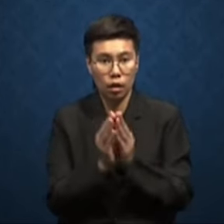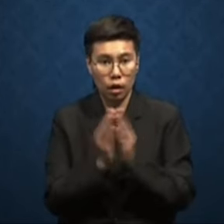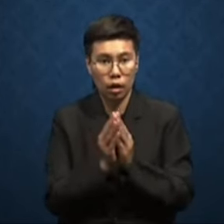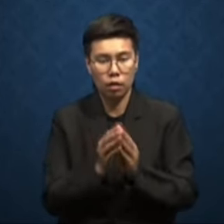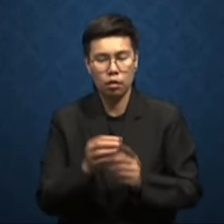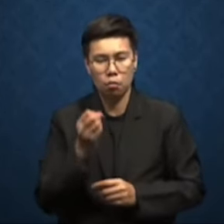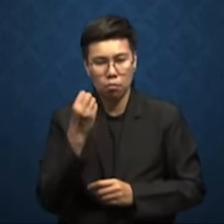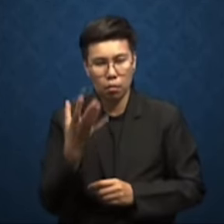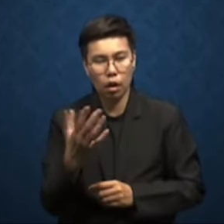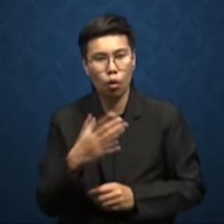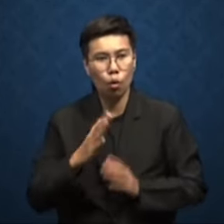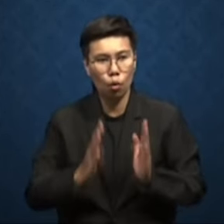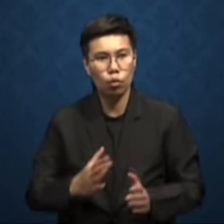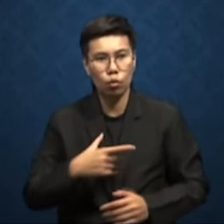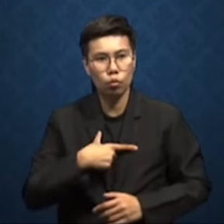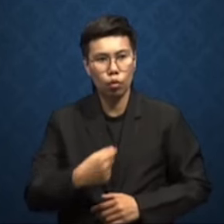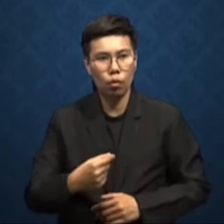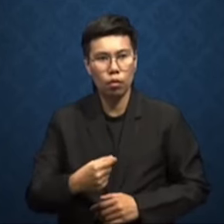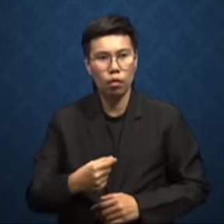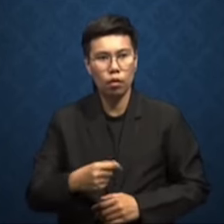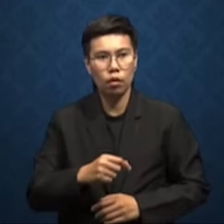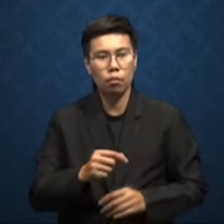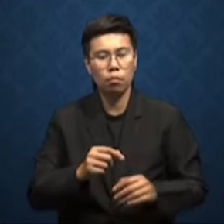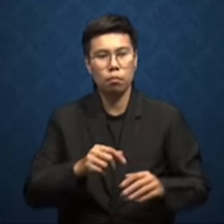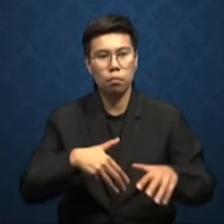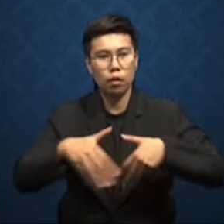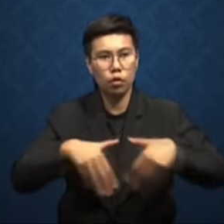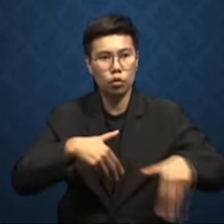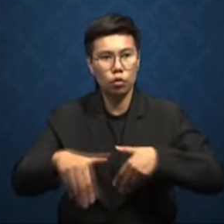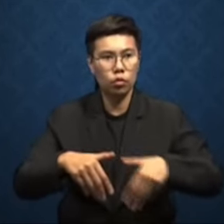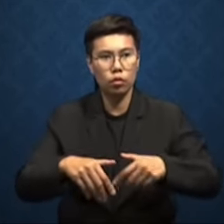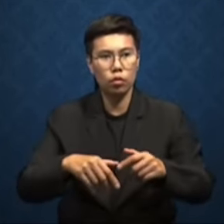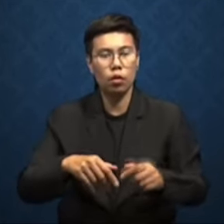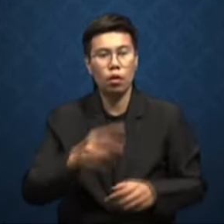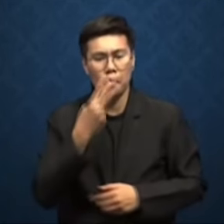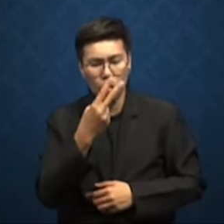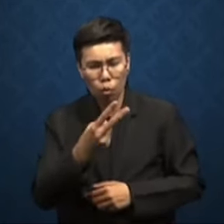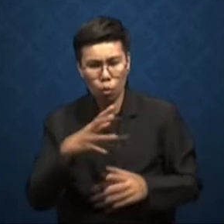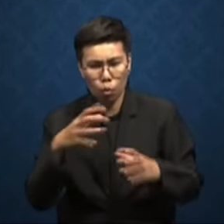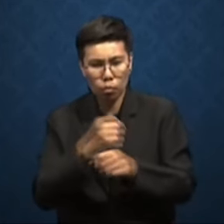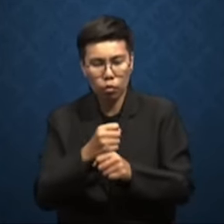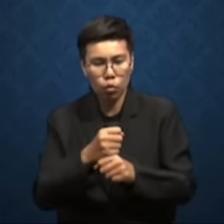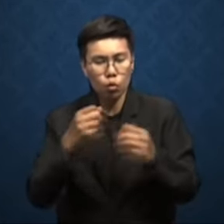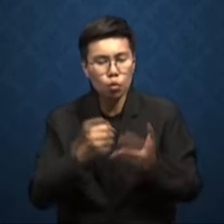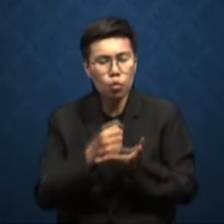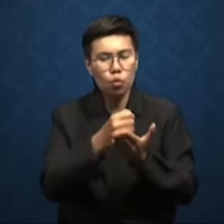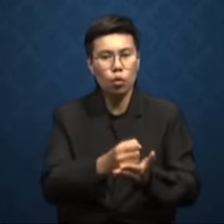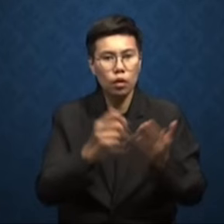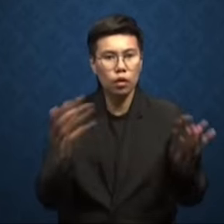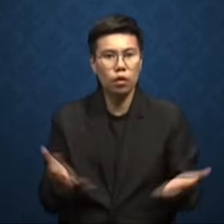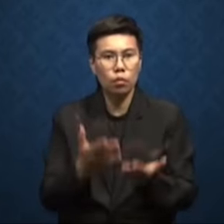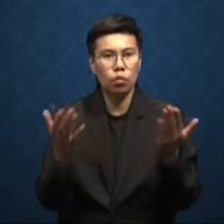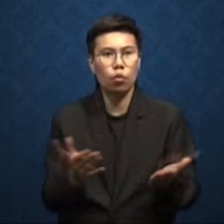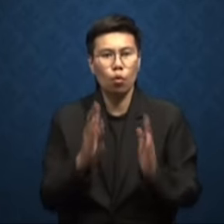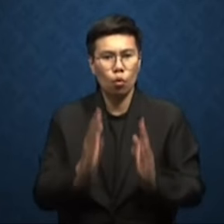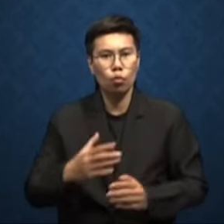ยมนะประชาชนเห็นโดยรวมๆแล้วก็พรรคนี้เป็นที่นิยมก็เลยช่วยกันสนับสนุนนะพรร